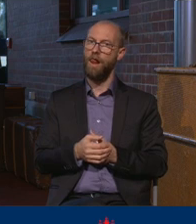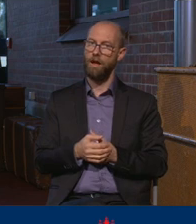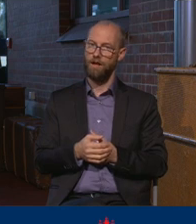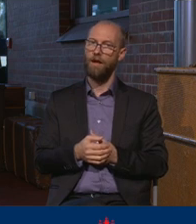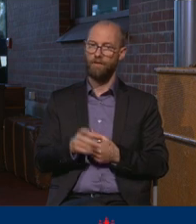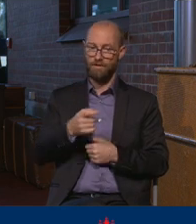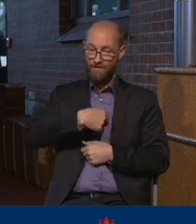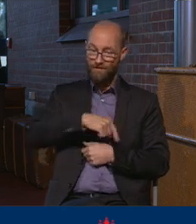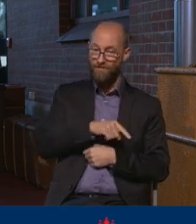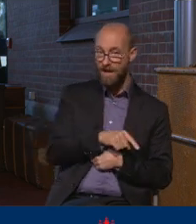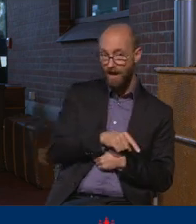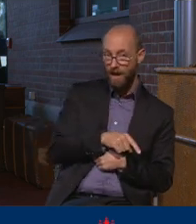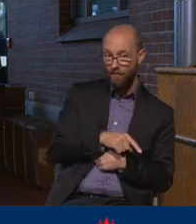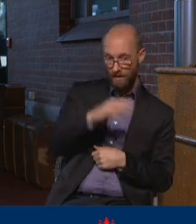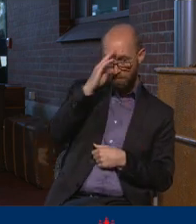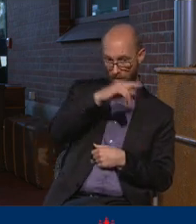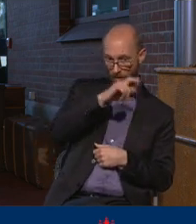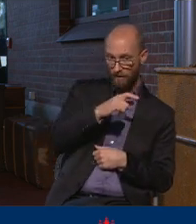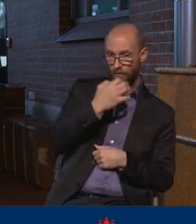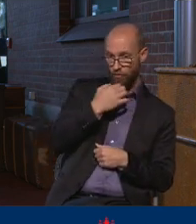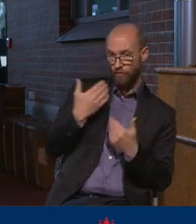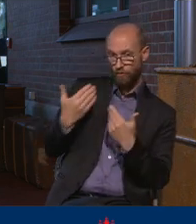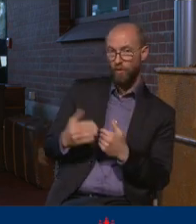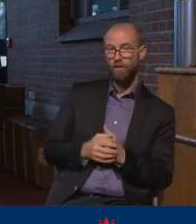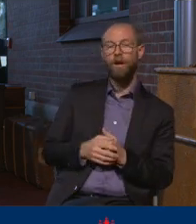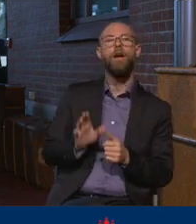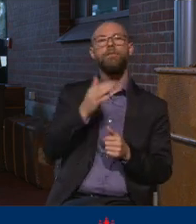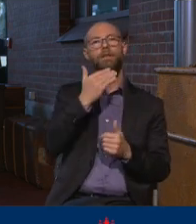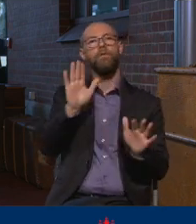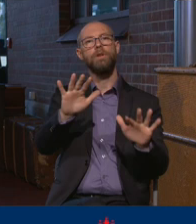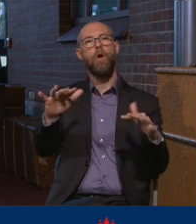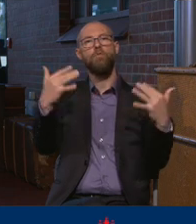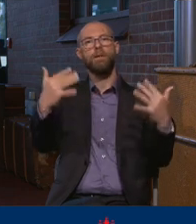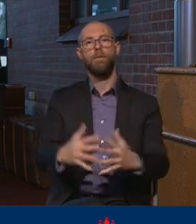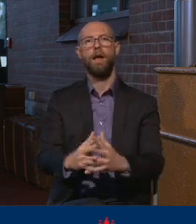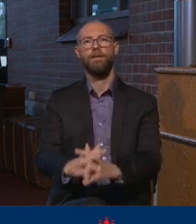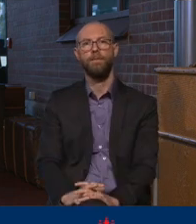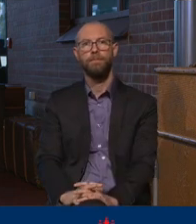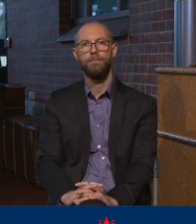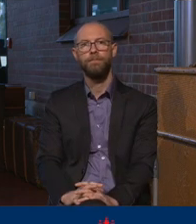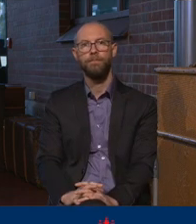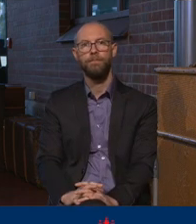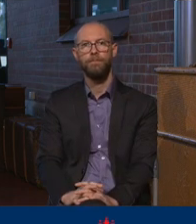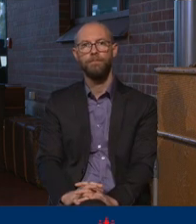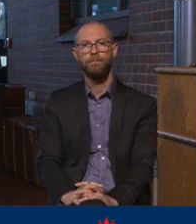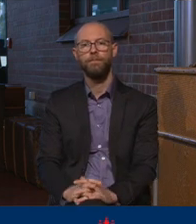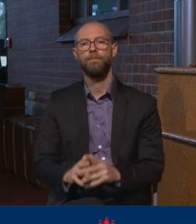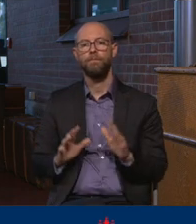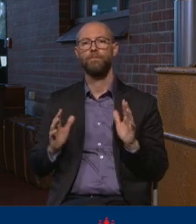an wünschen von bürgerinnen und bürgern bekannt ist sagen wir für die aufmerksamkeit vielen dank